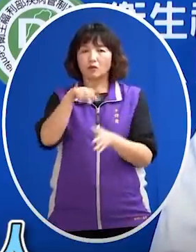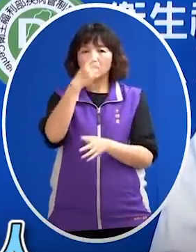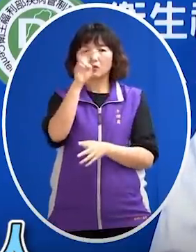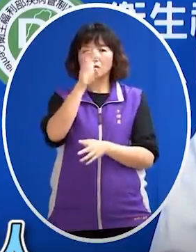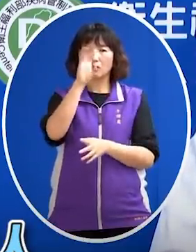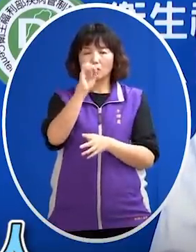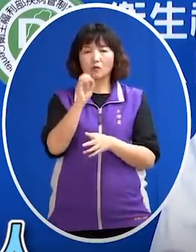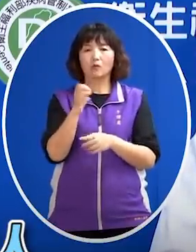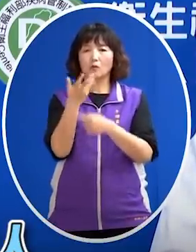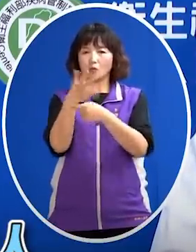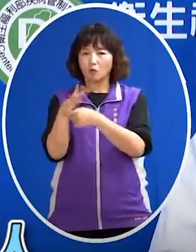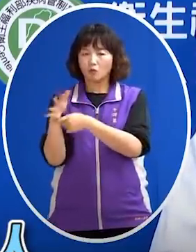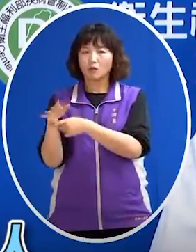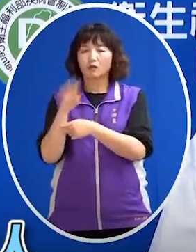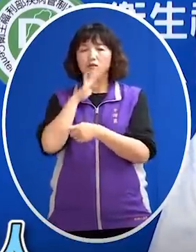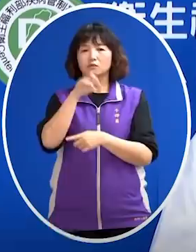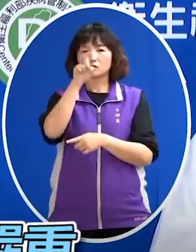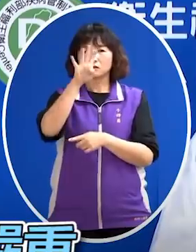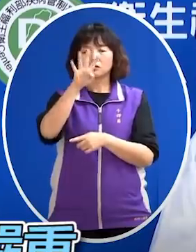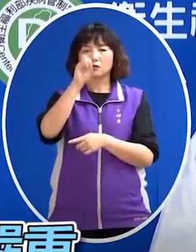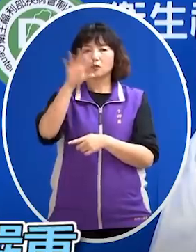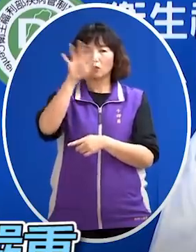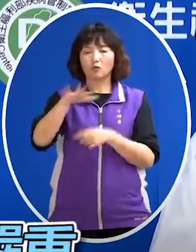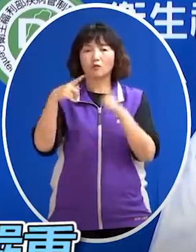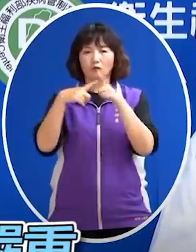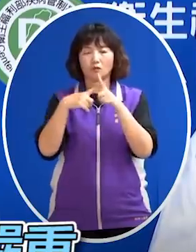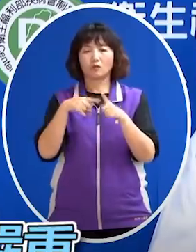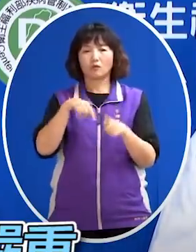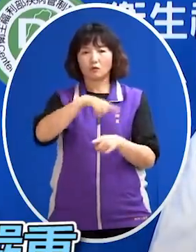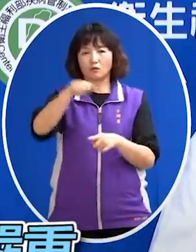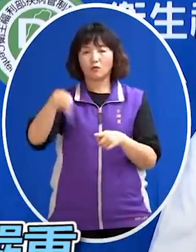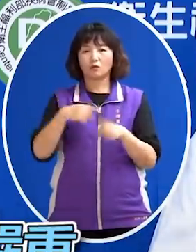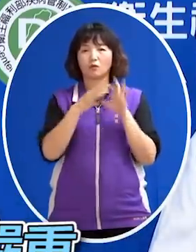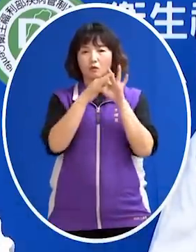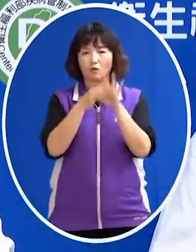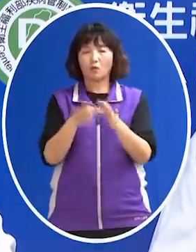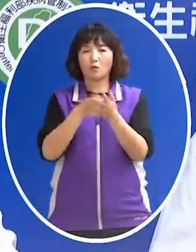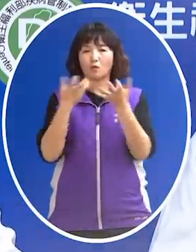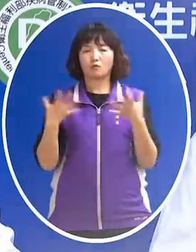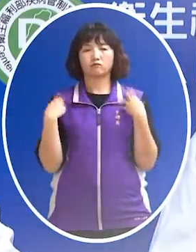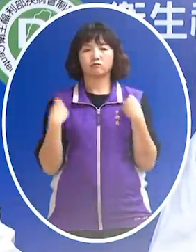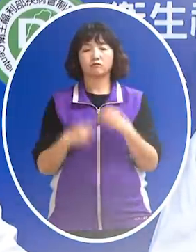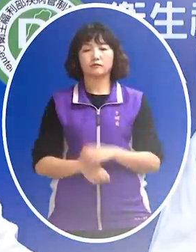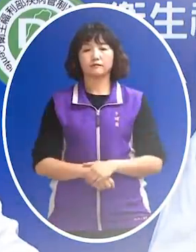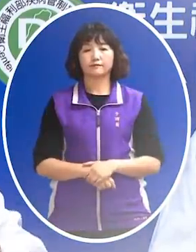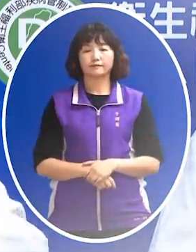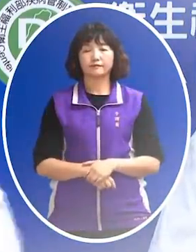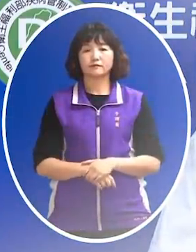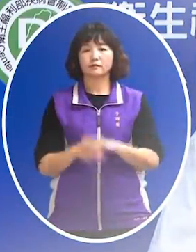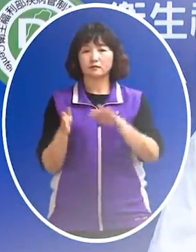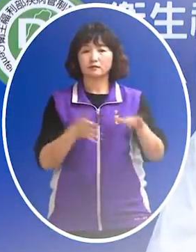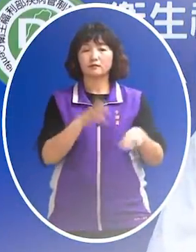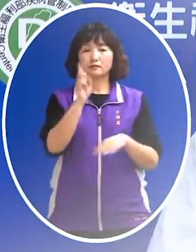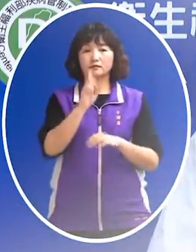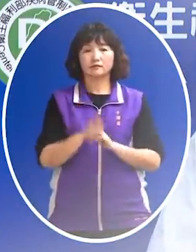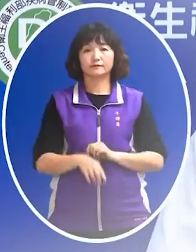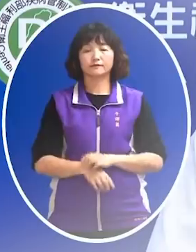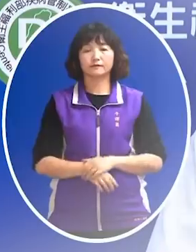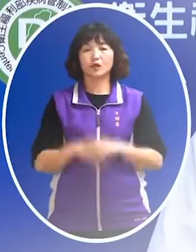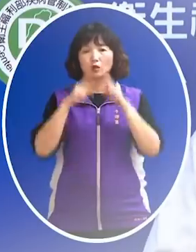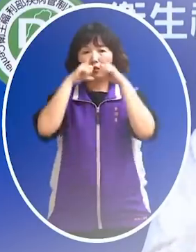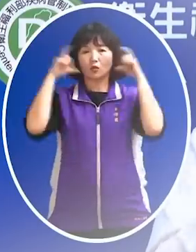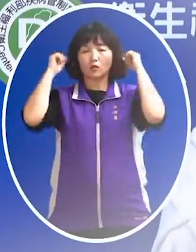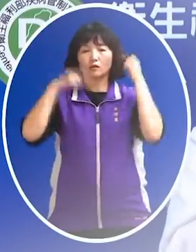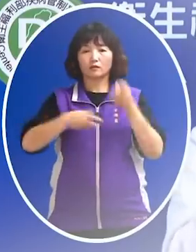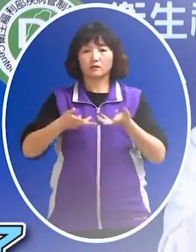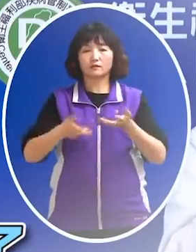220万，那死亡的人也14万5千人哈，那这算是都是一直在严重。然后另外哈，在口